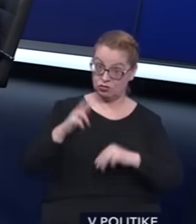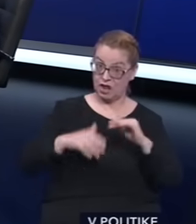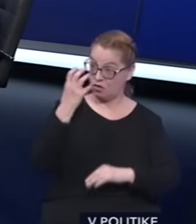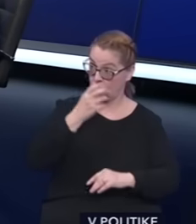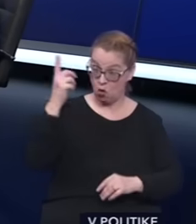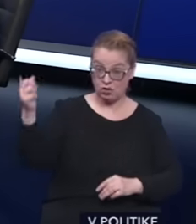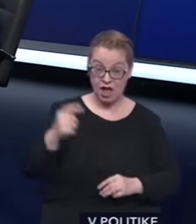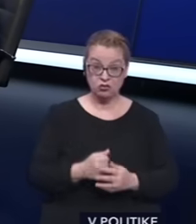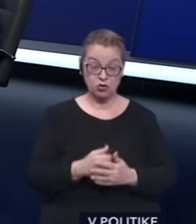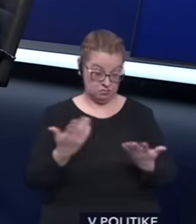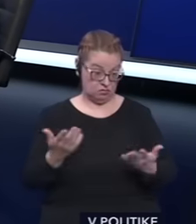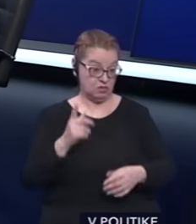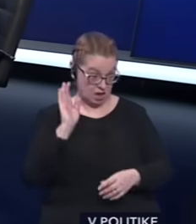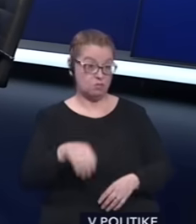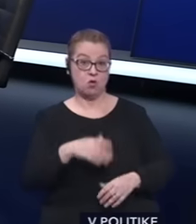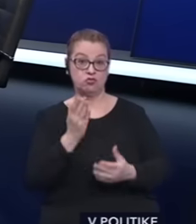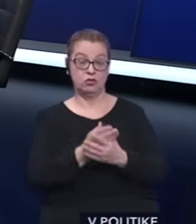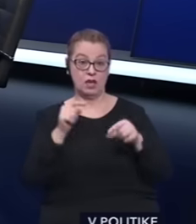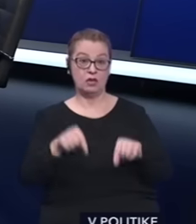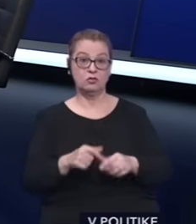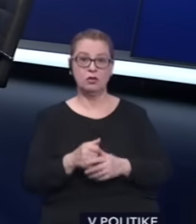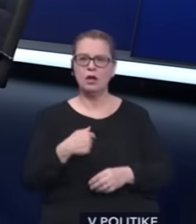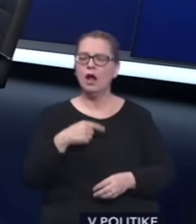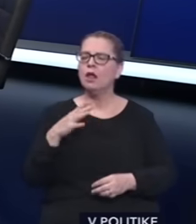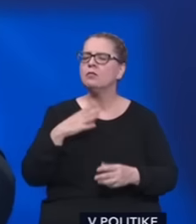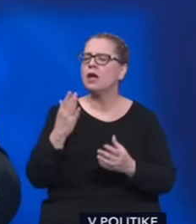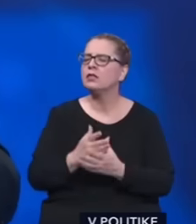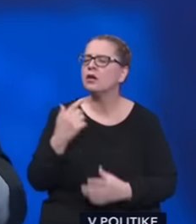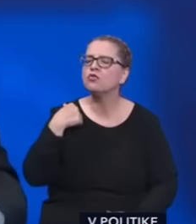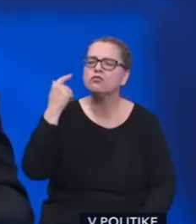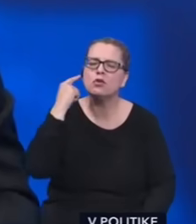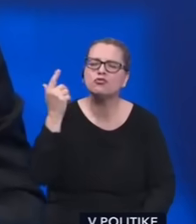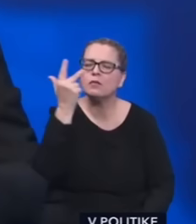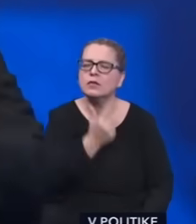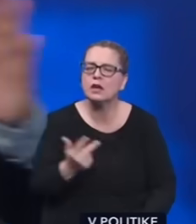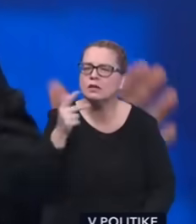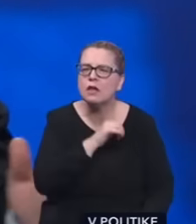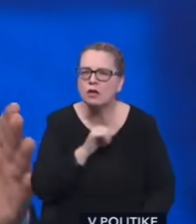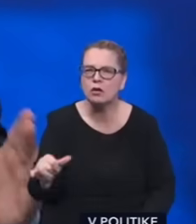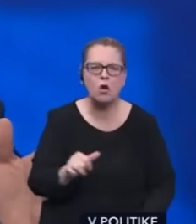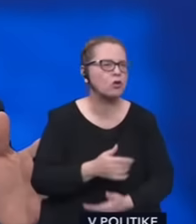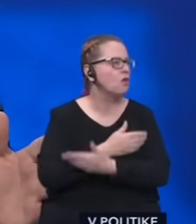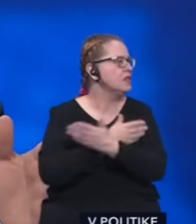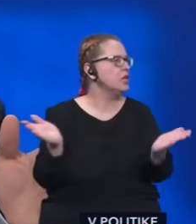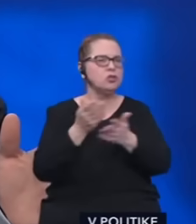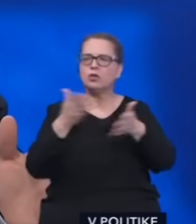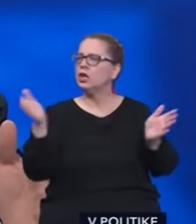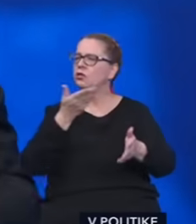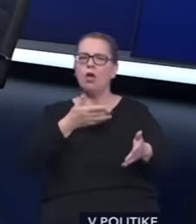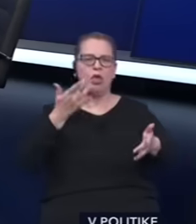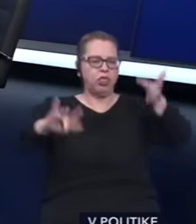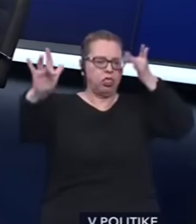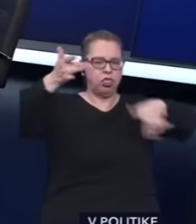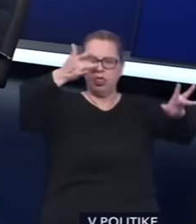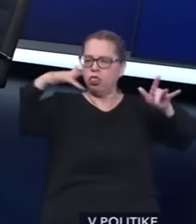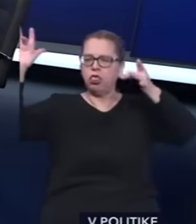tak dokážu ich postaviť aj Slováci. Pán Danko, 30 rokov. Ale 30 rokov to počúvam. Ja tu nikto človek, za nič nezodpovedá. 2016 som